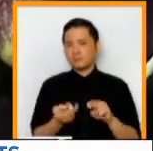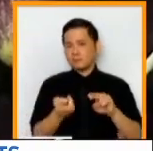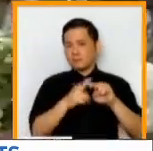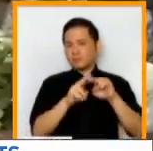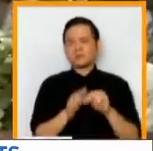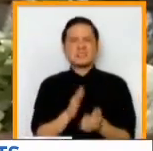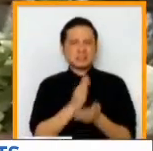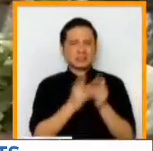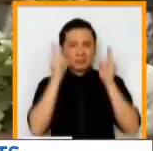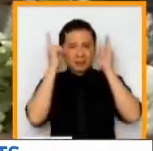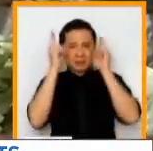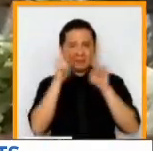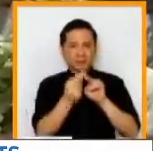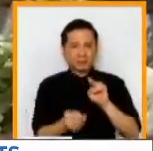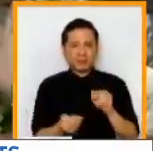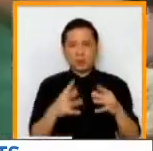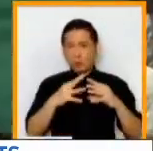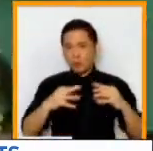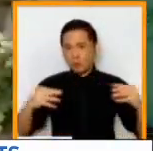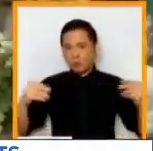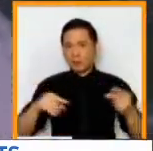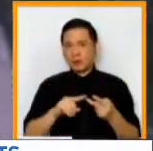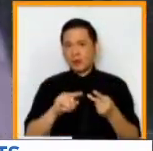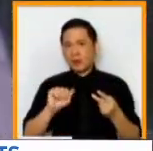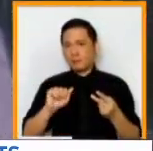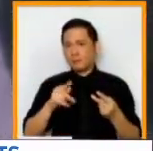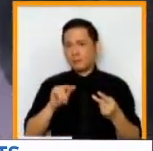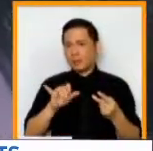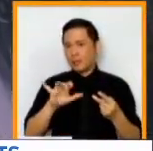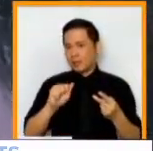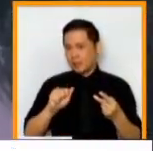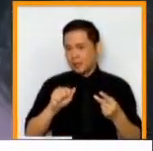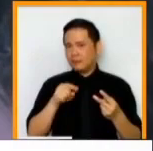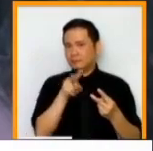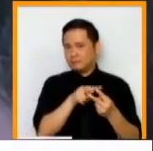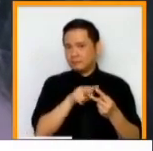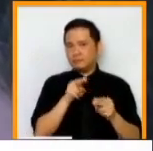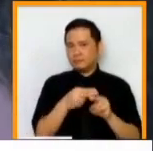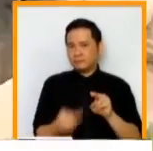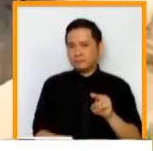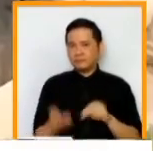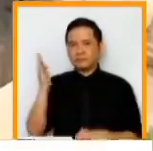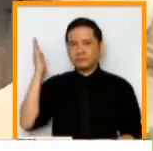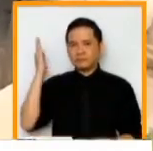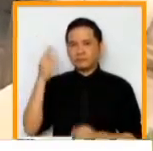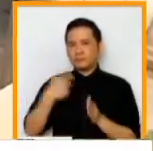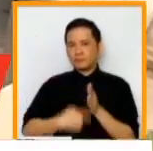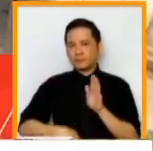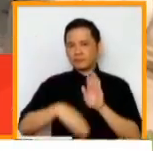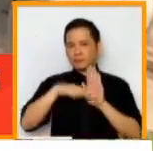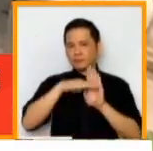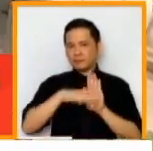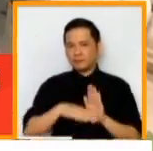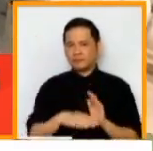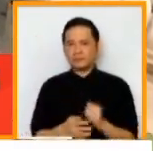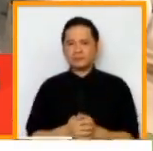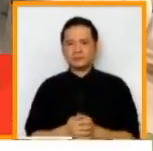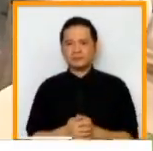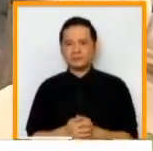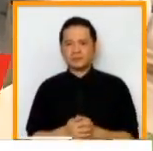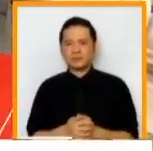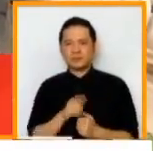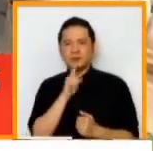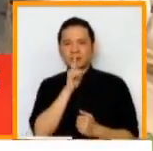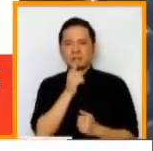Ang talong at ang palaya, 60 pesos na kada kilo mula sa dating 80 at 100 pesos. Sa ngayon, matumal pa raw ang bentahan.